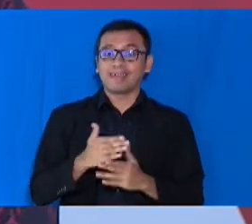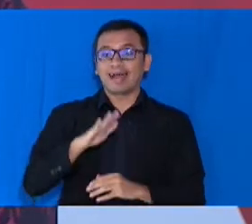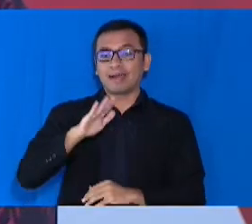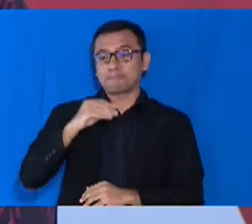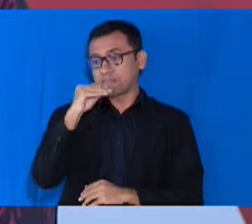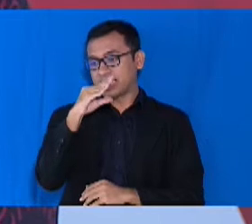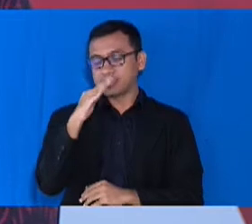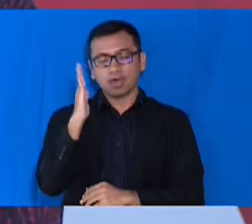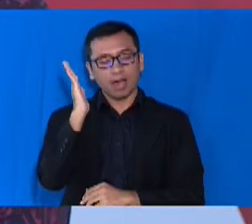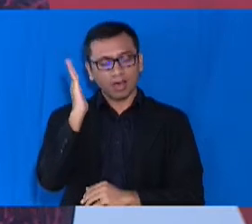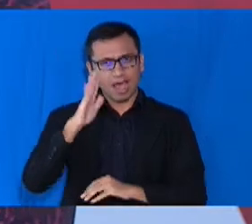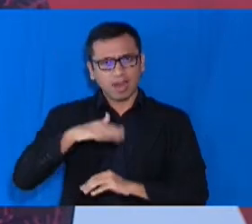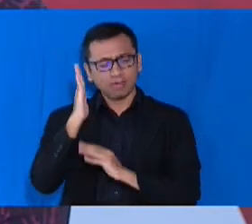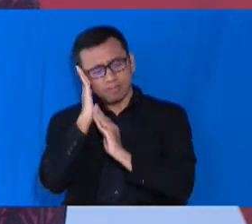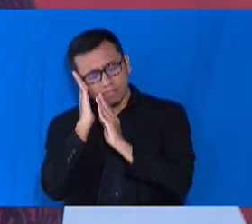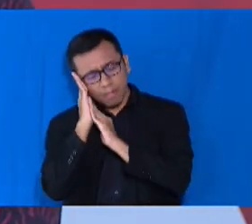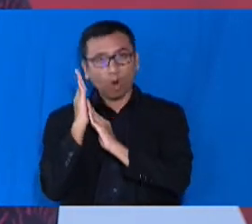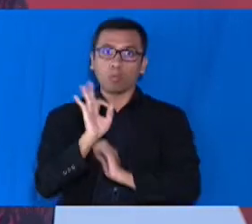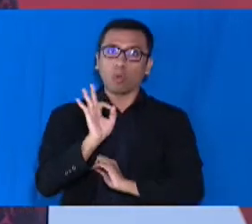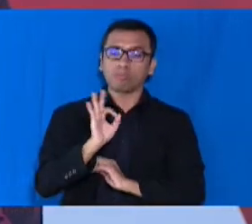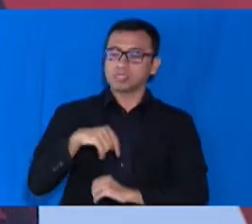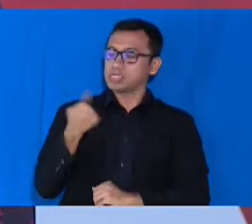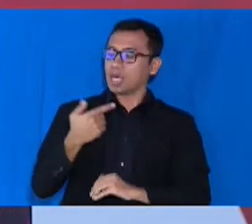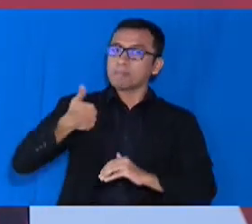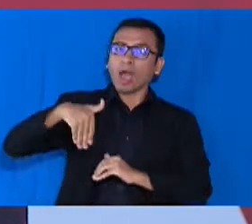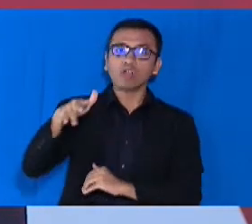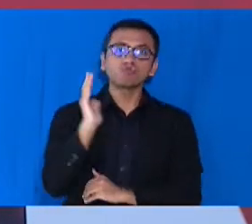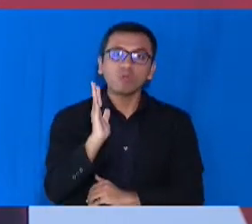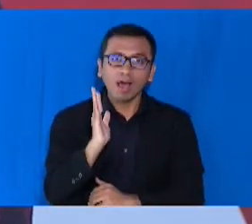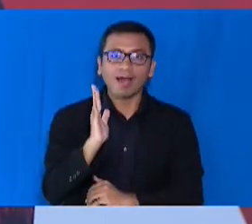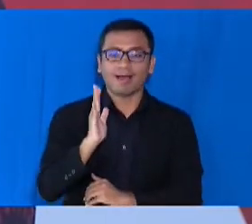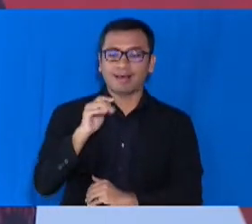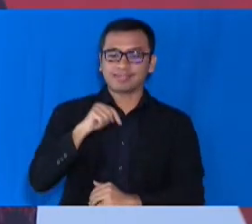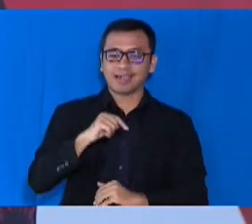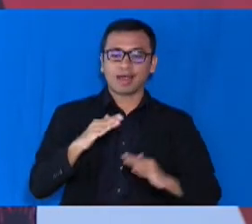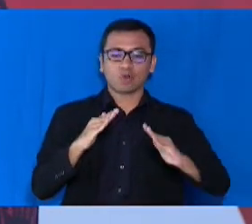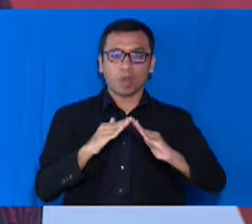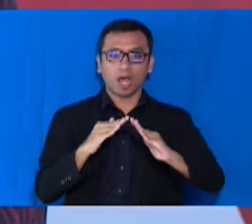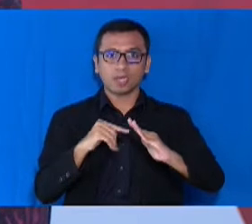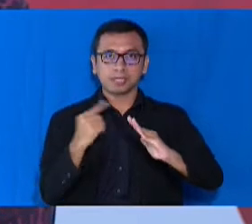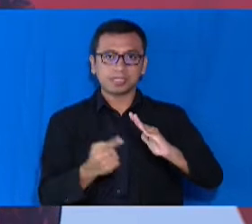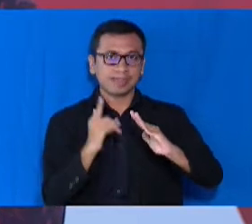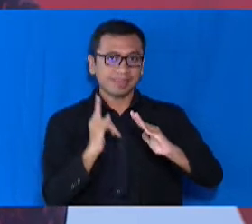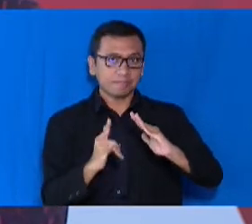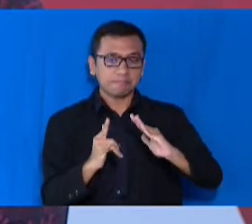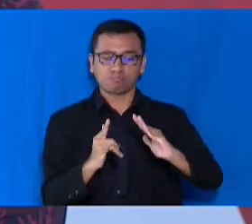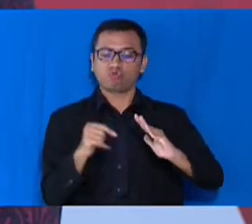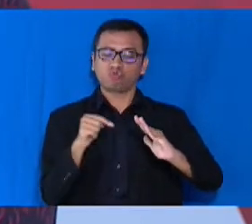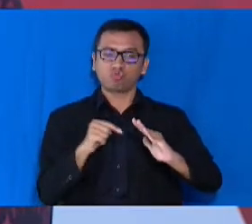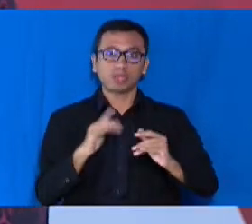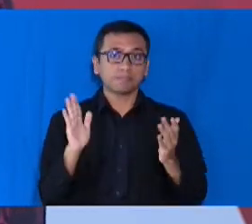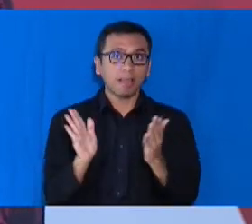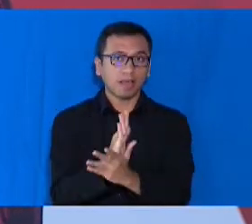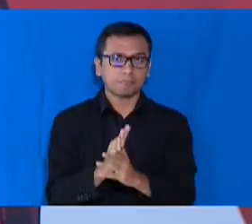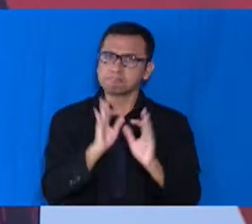berangkat. Stay home saat ini merupakan satu kesempatan untuk kita merajut komunikasi